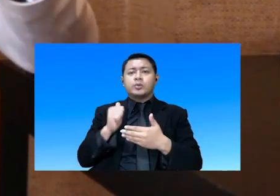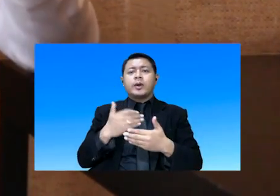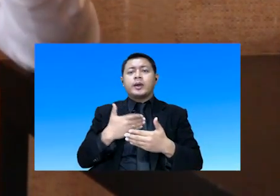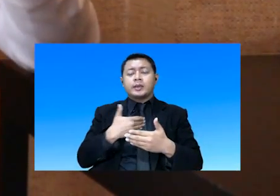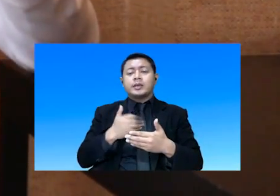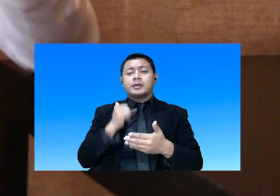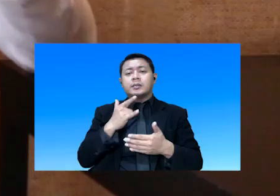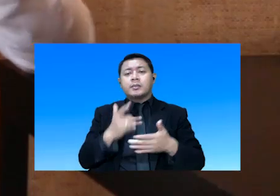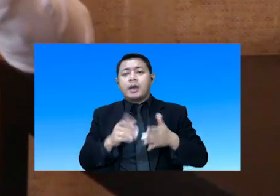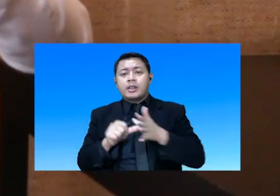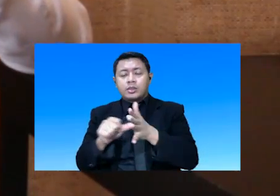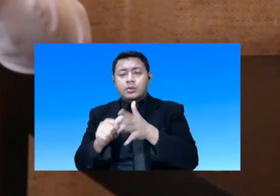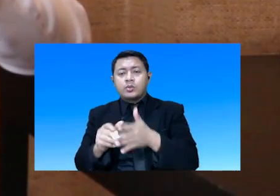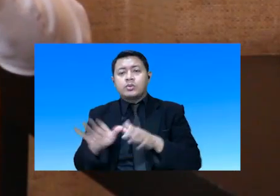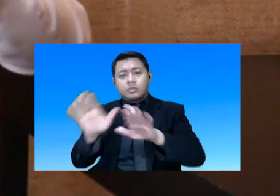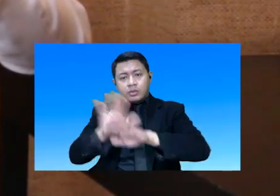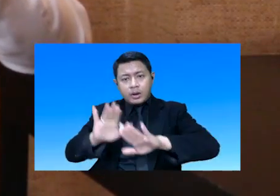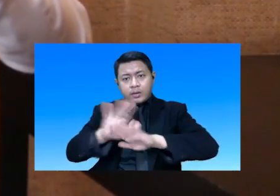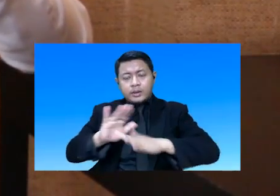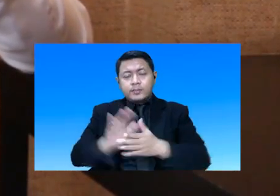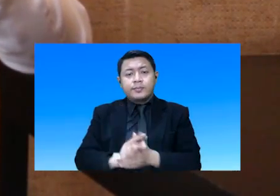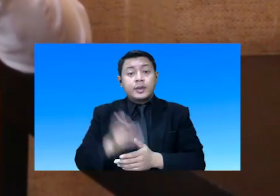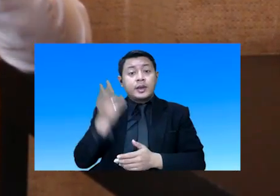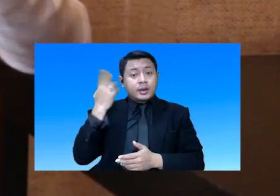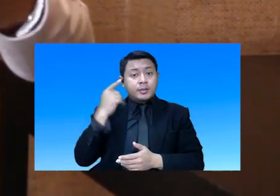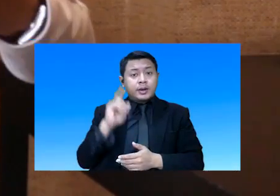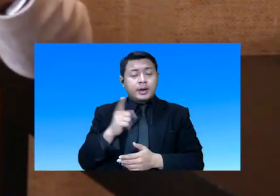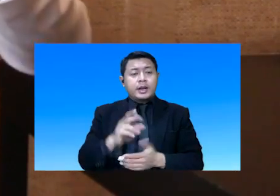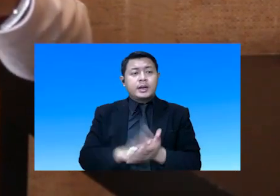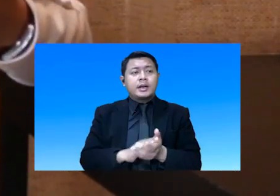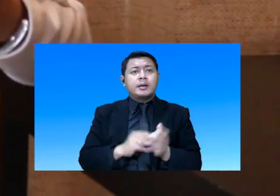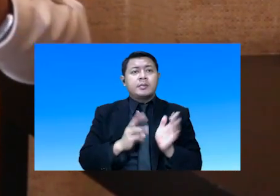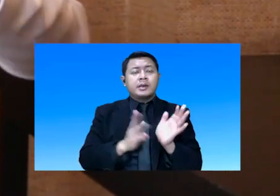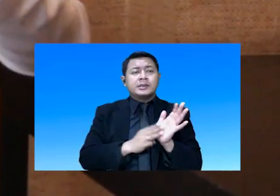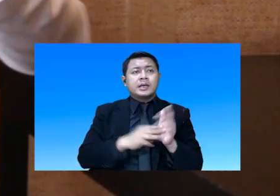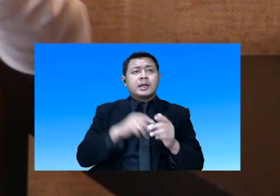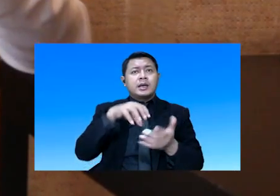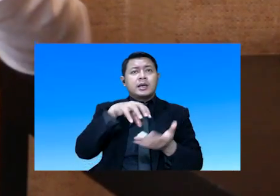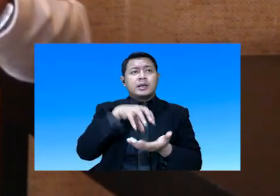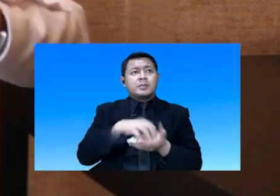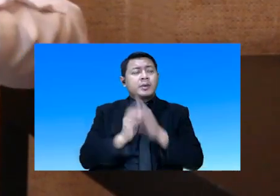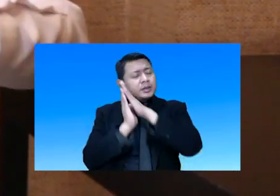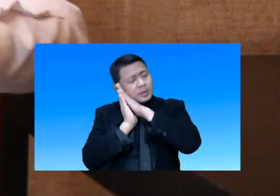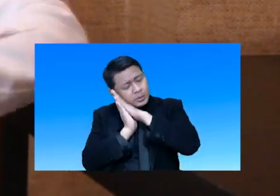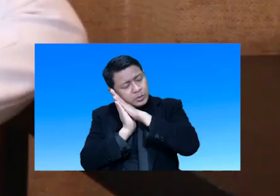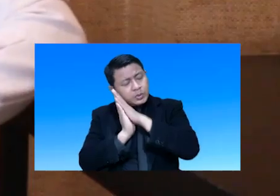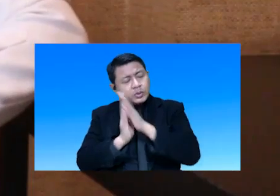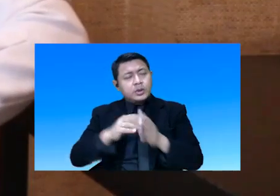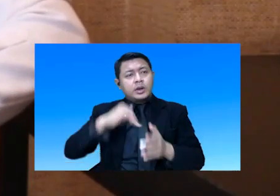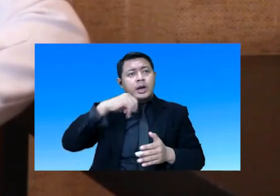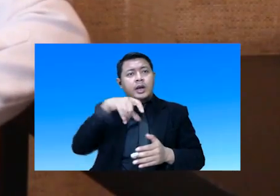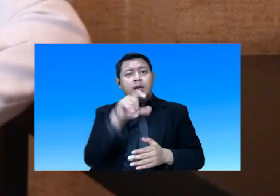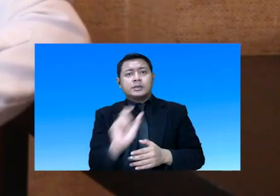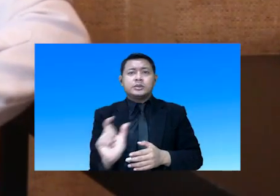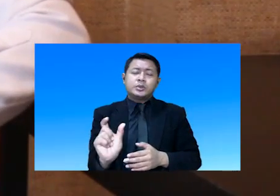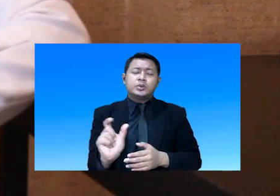COVID. Dan juga mungkin kemarin ada krisis tempat tidur, ICU, itu juga menjadi tantangan kita juga,